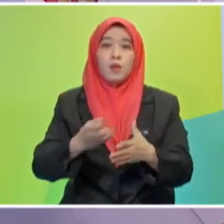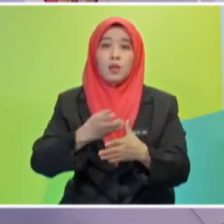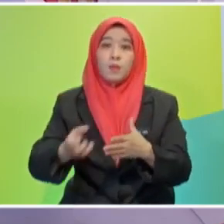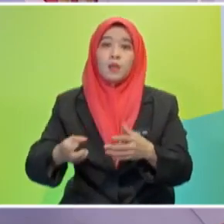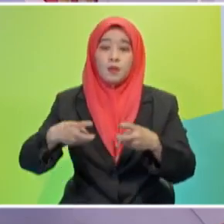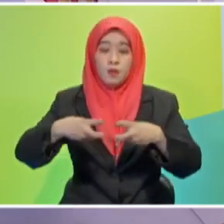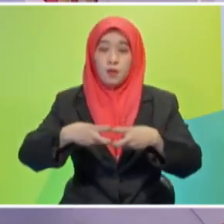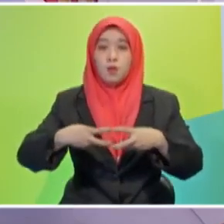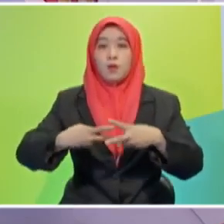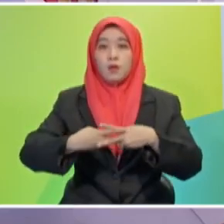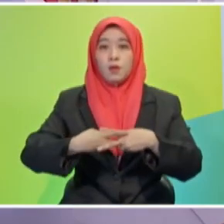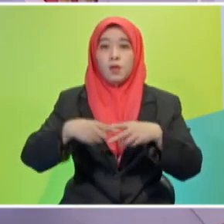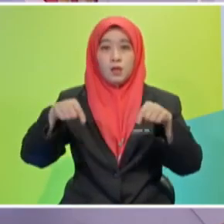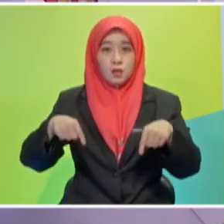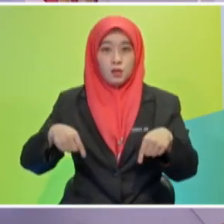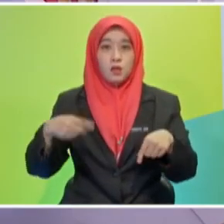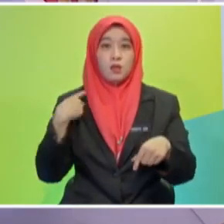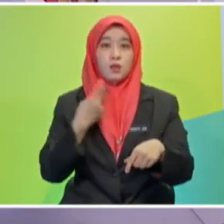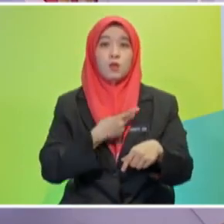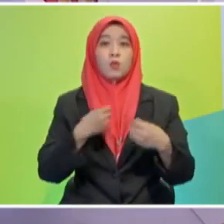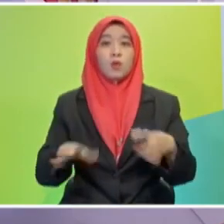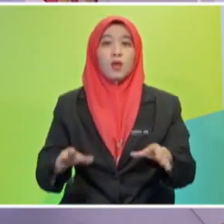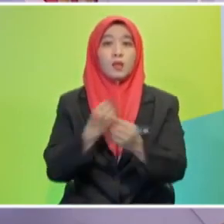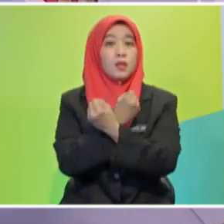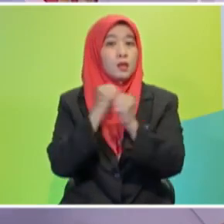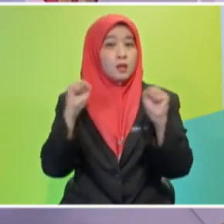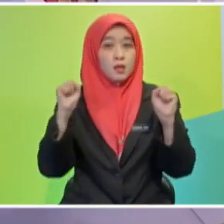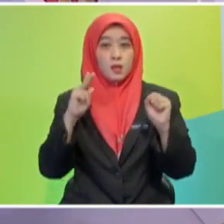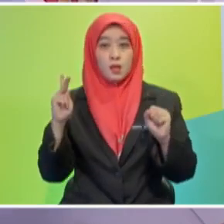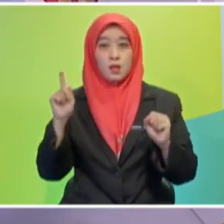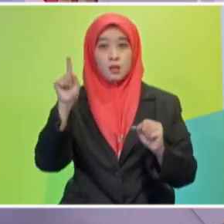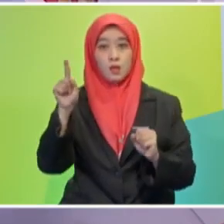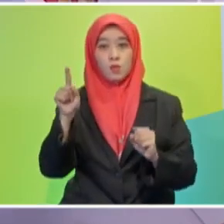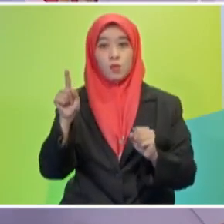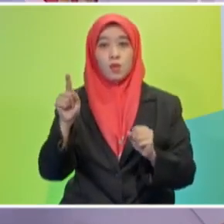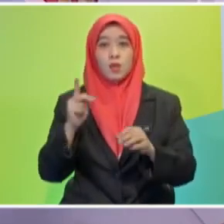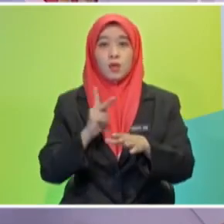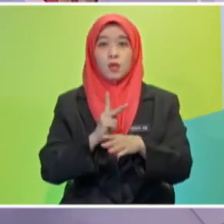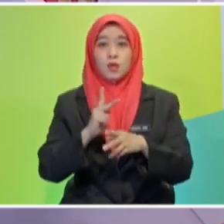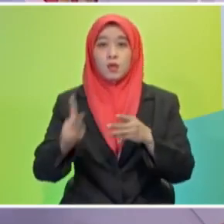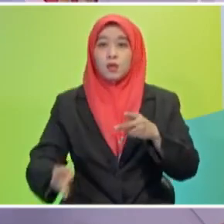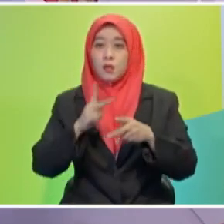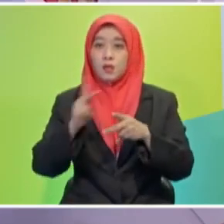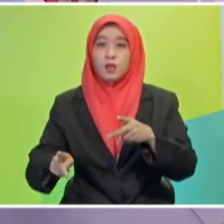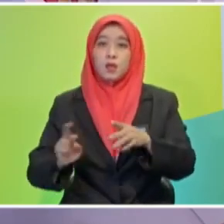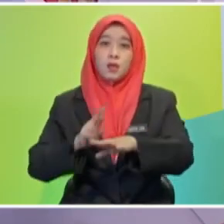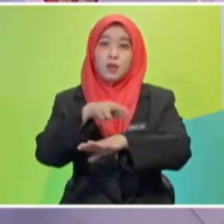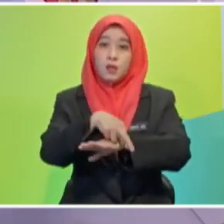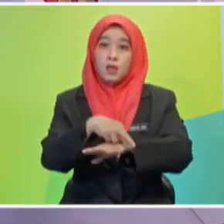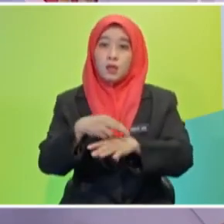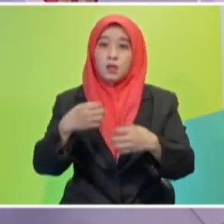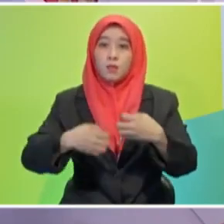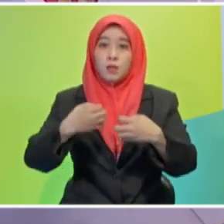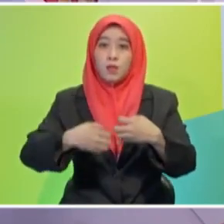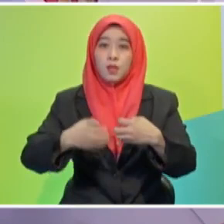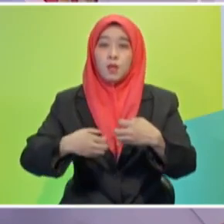dekat sini Aiman, cikgu dah sediakan satu keratan rentas mesin basuh. Okey, maksud